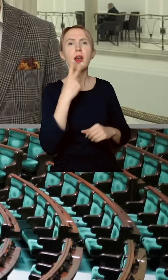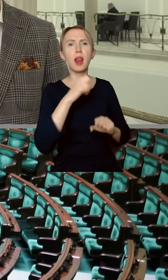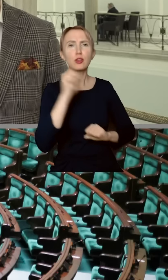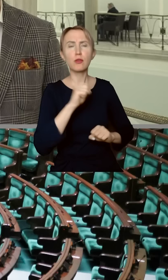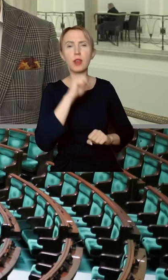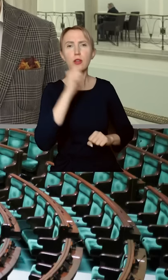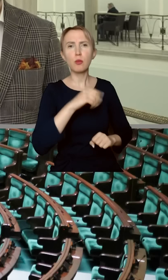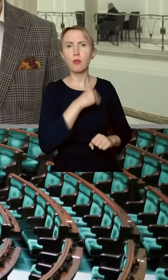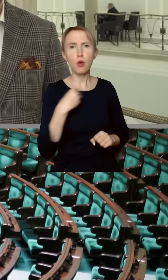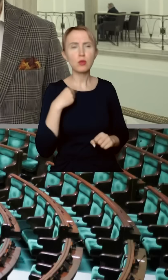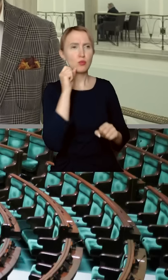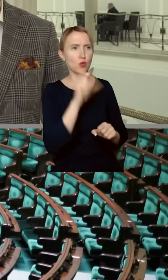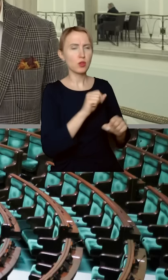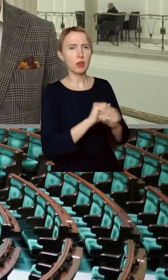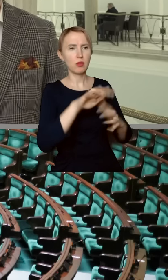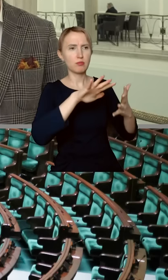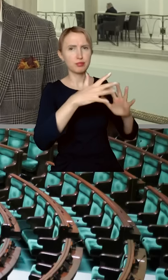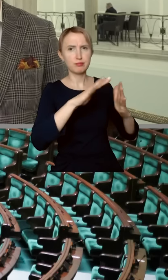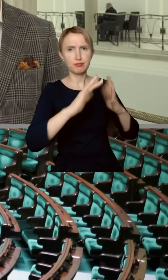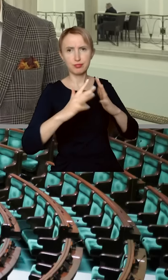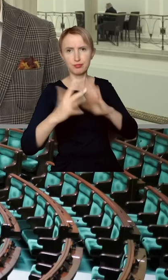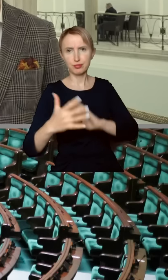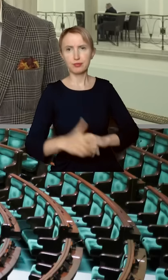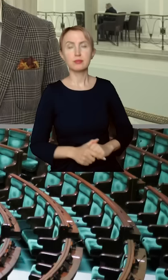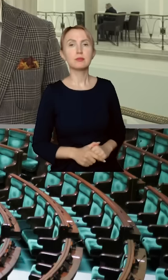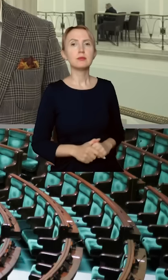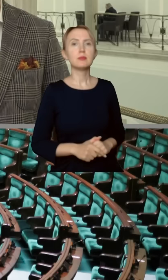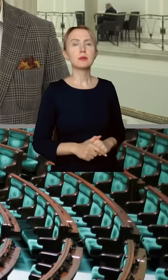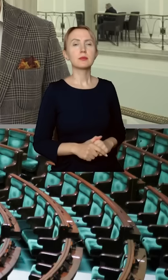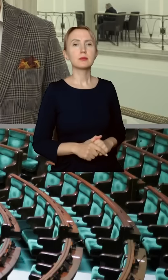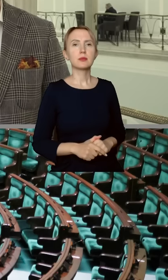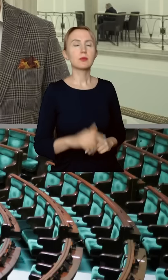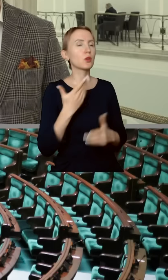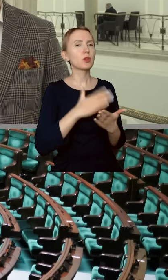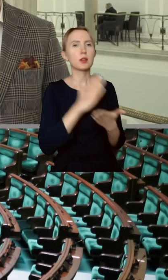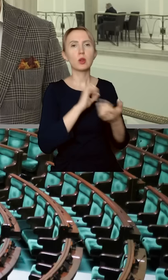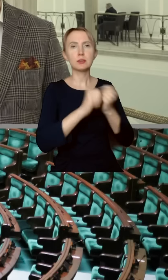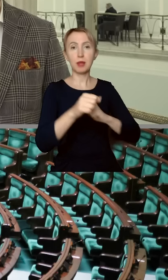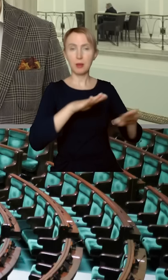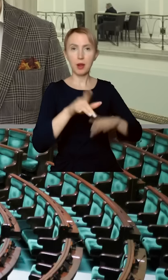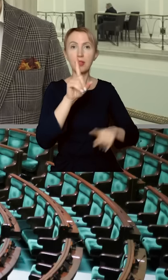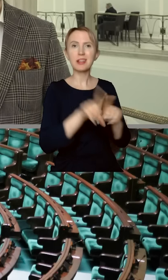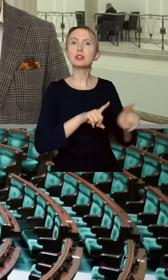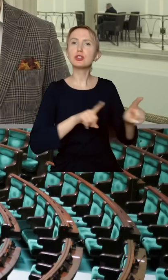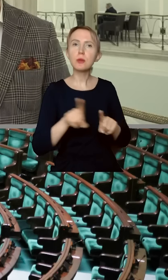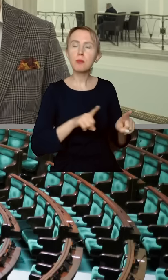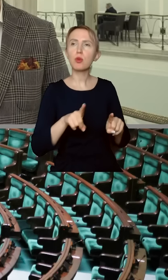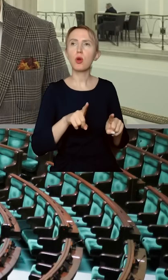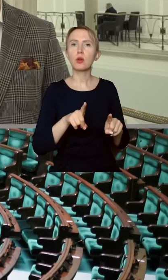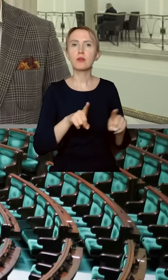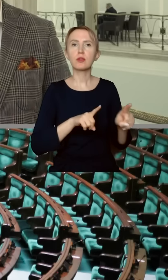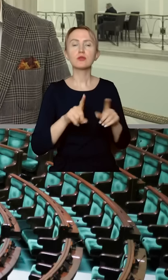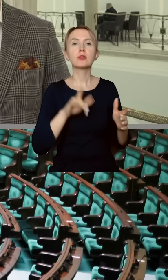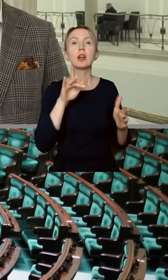w Polsce, które rozsypują się pod zębem czasu. To jest nie tylko zmiana lokalizacji, to jest też symbol. Czy symbol, mówienie o Żarnowcu,